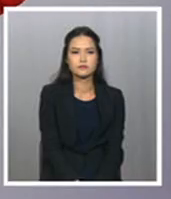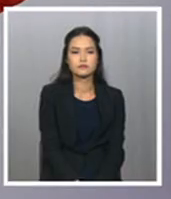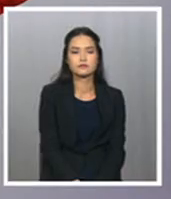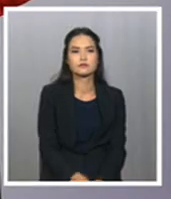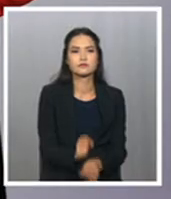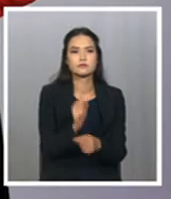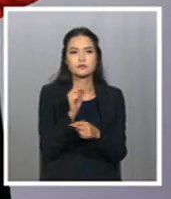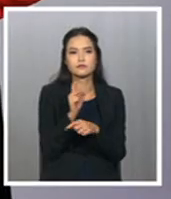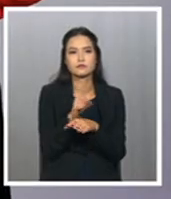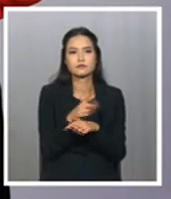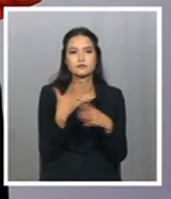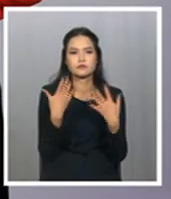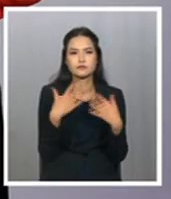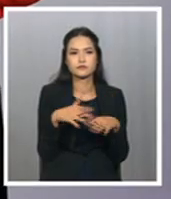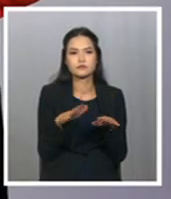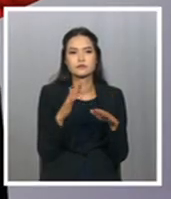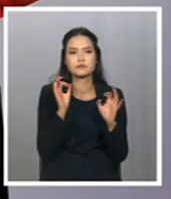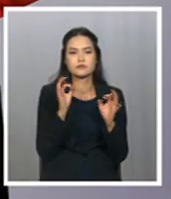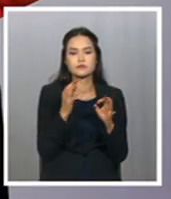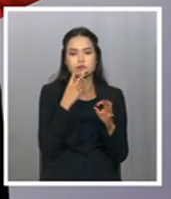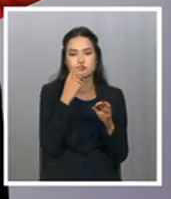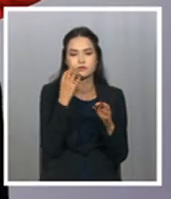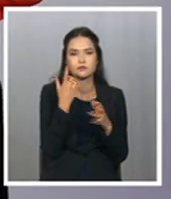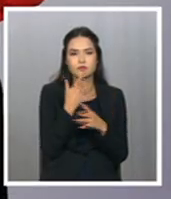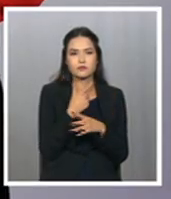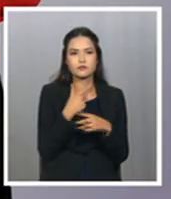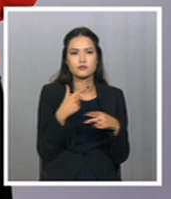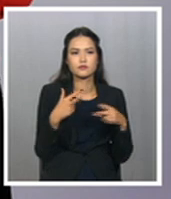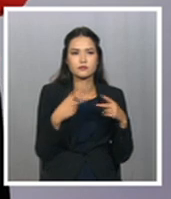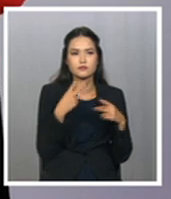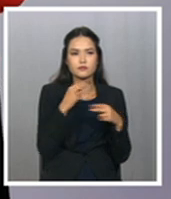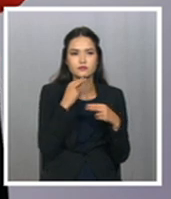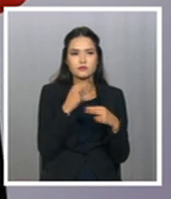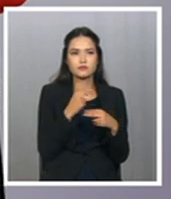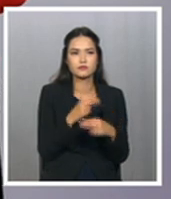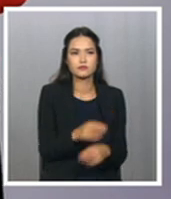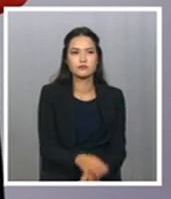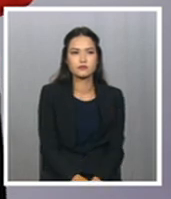Тапсырманы орында болсаңыздар, дұрыс жауапты білу үшін экранға назар аударайық.